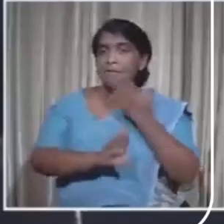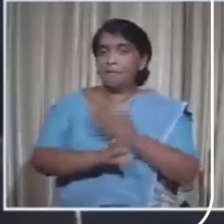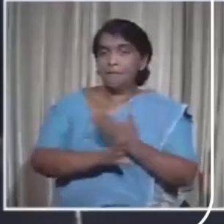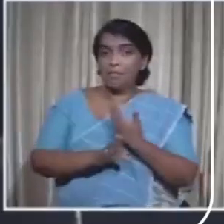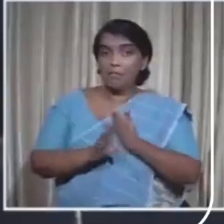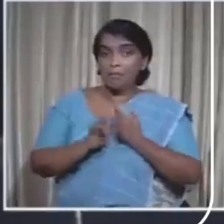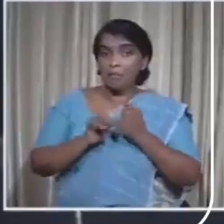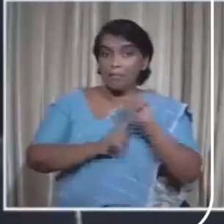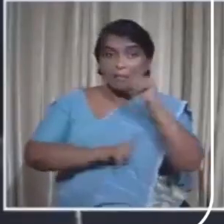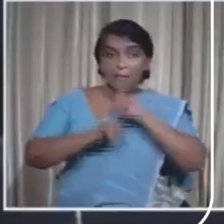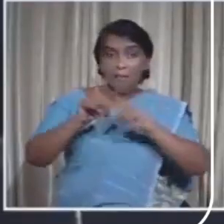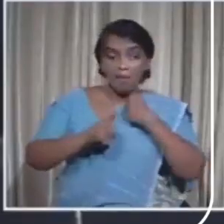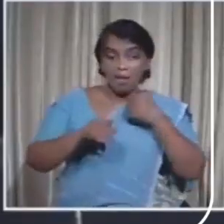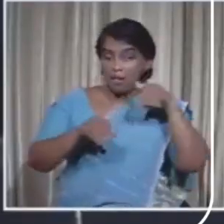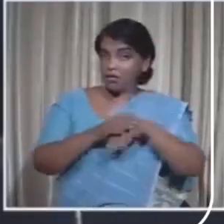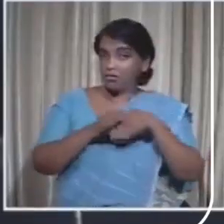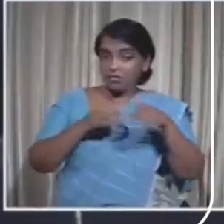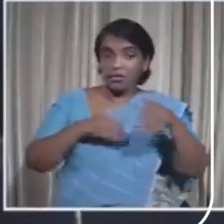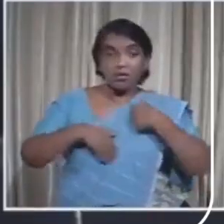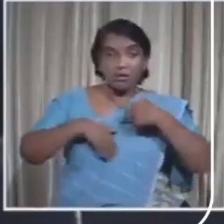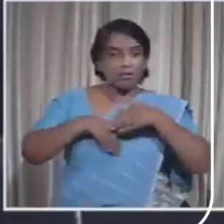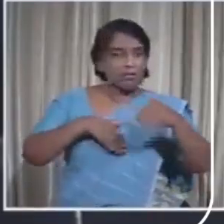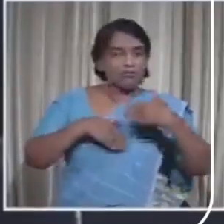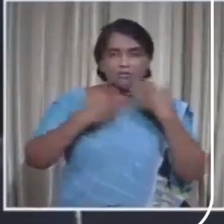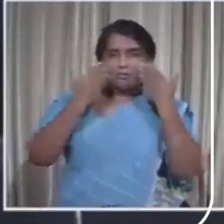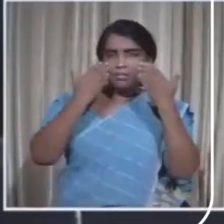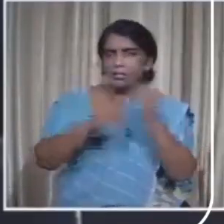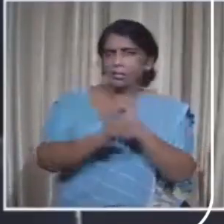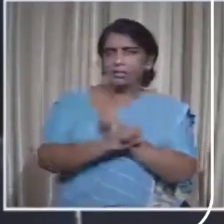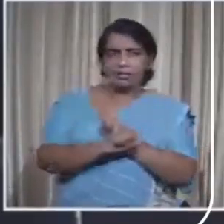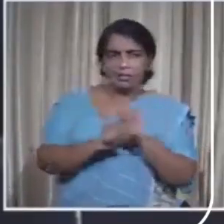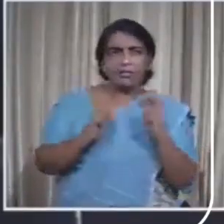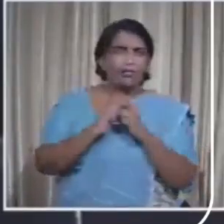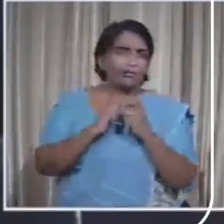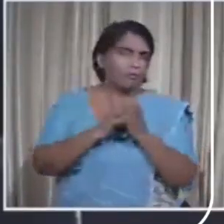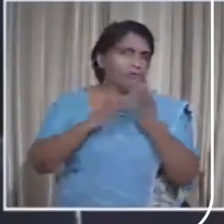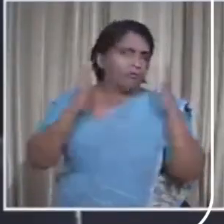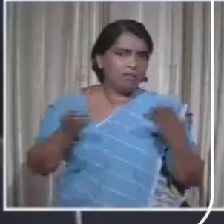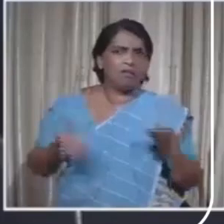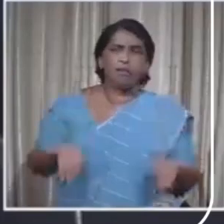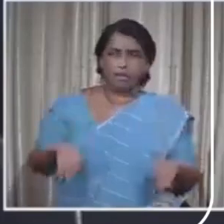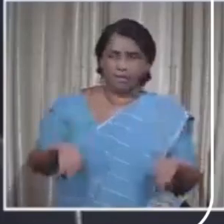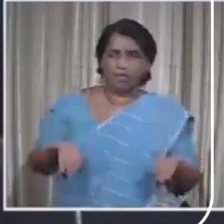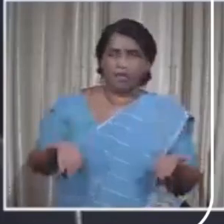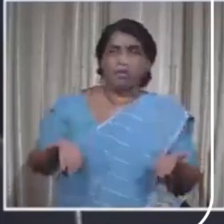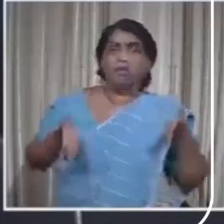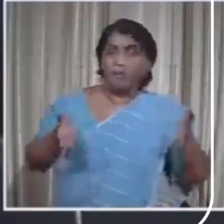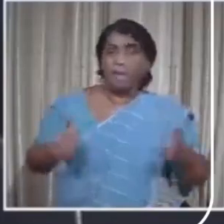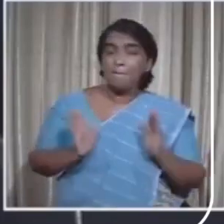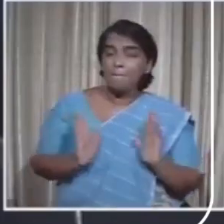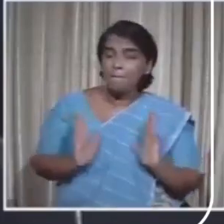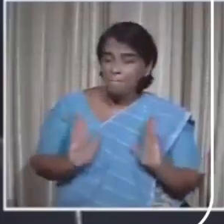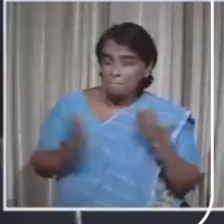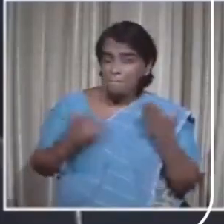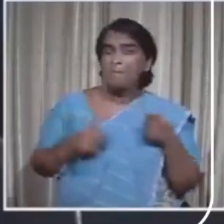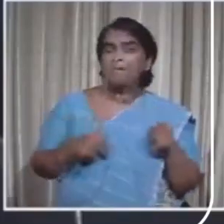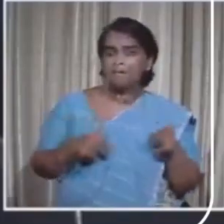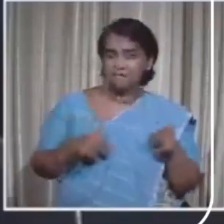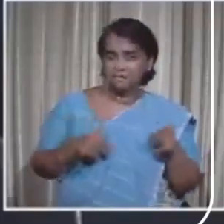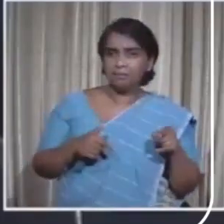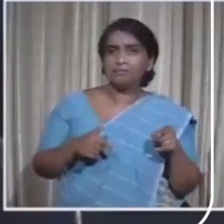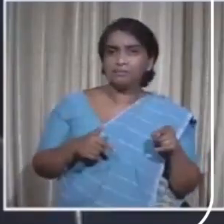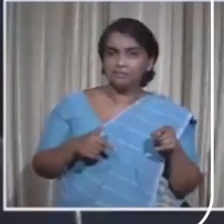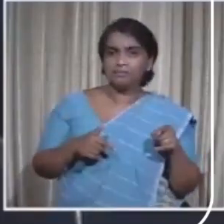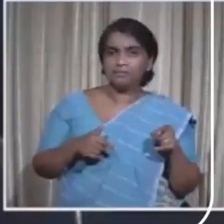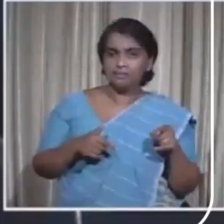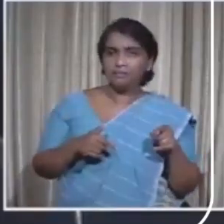පාර්ලිමේන්තු ජීවිතේවත් මගේ කාලෙවත් නොදැක්ක සිදුවීම් වගේක්. අද මේක පටන් ගත්තේ මේක පටන්